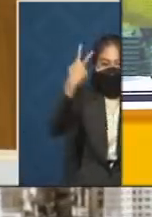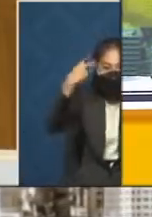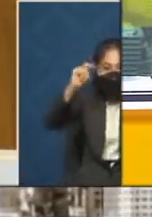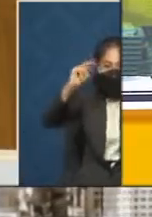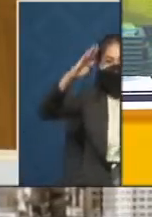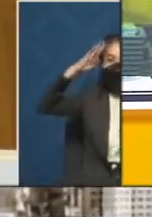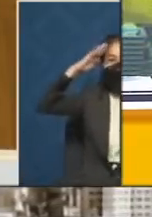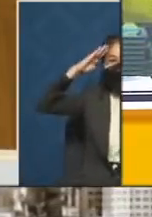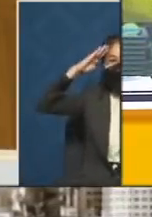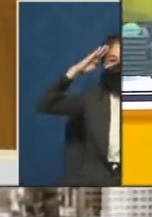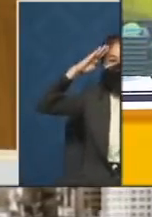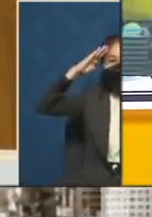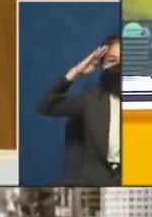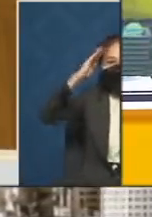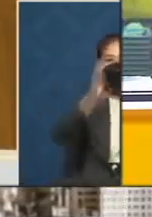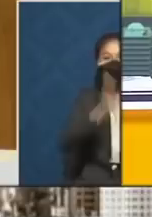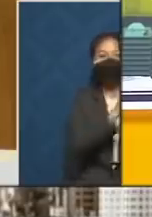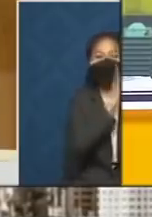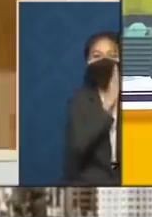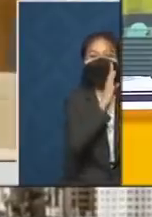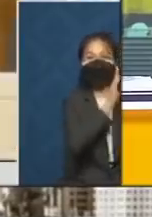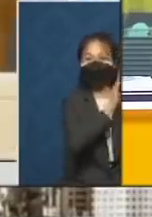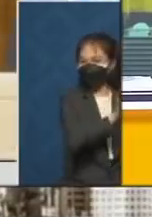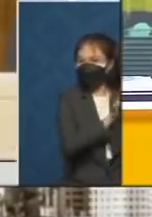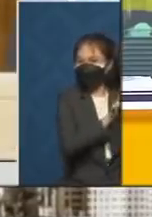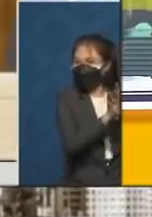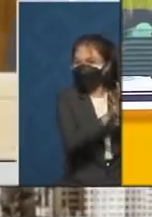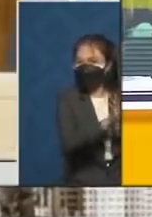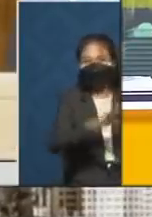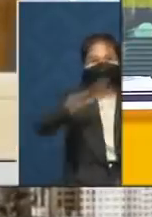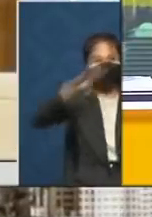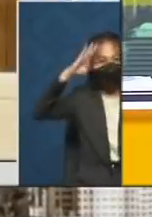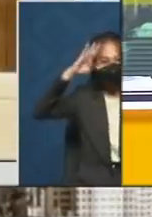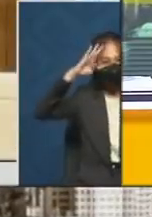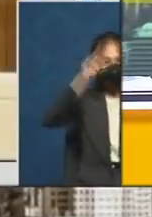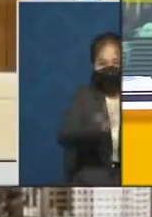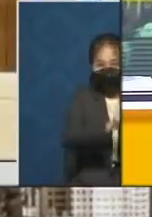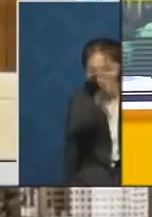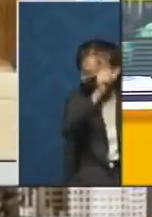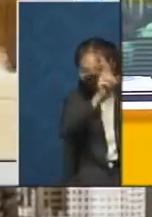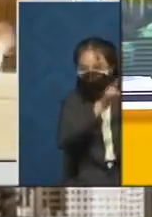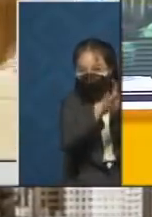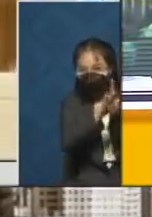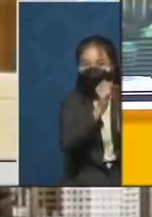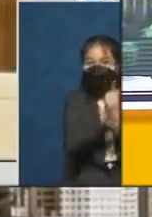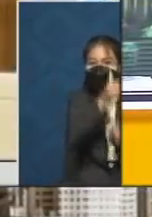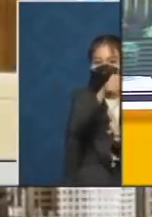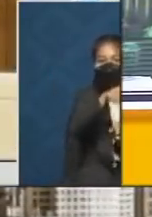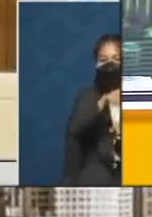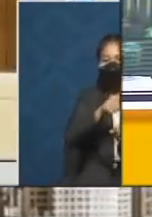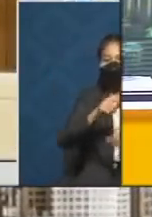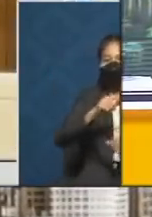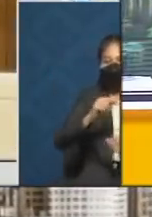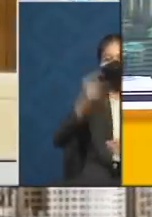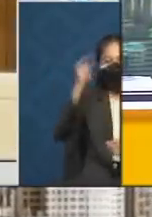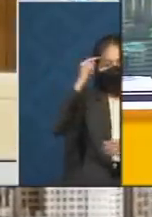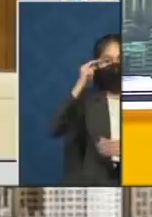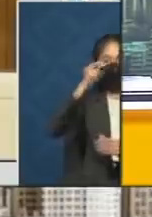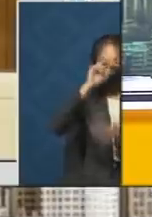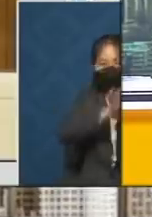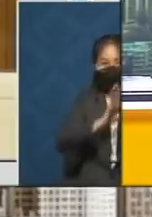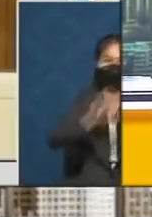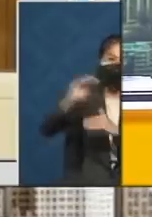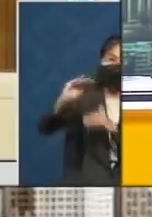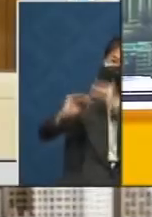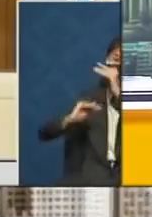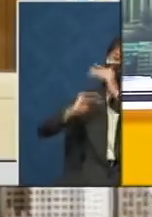แจงแต่การอภิปรายในสภาของคุณพฤทธิ์หรือว่าไอติมเนี่ยใช้โวหารนะแล้วก็ใ